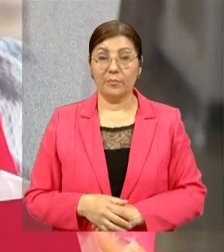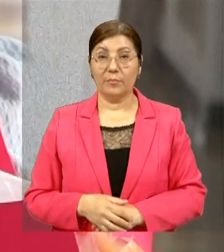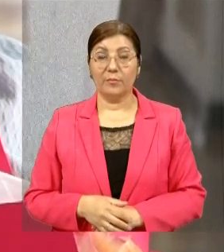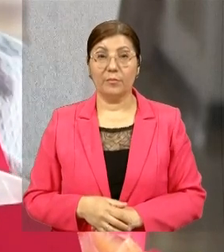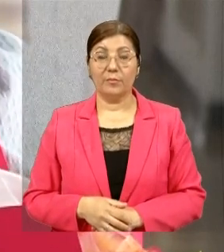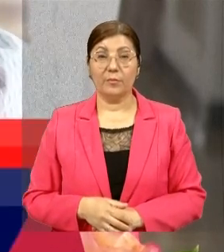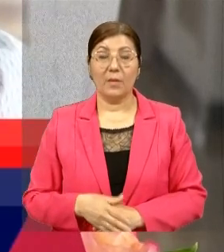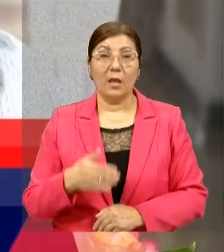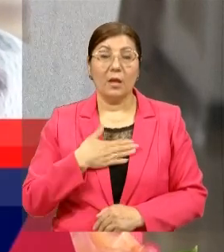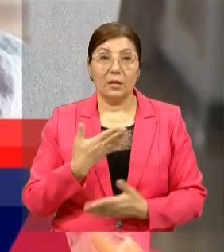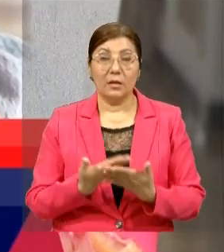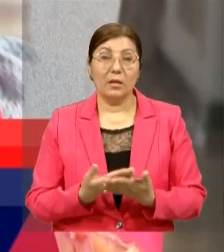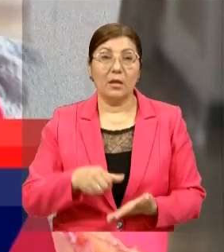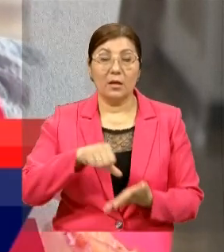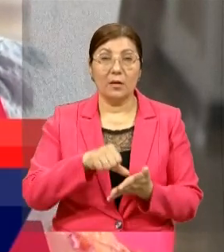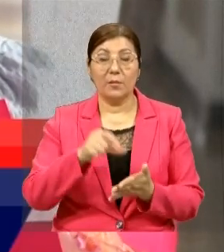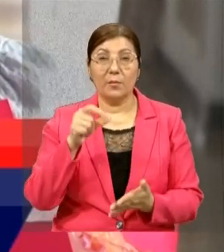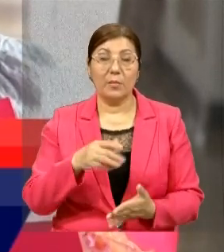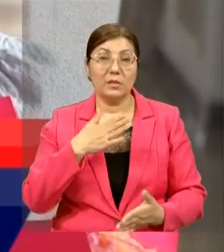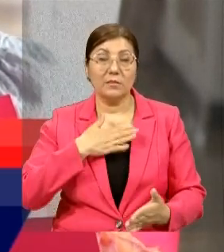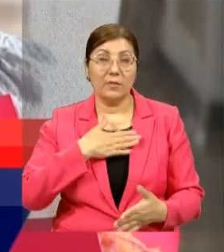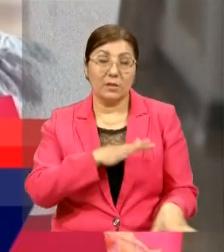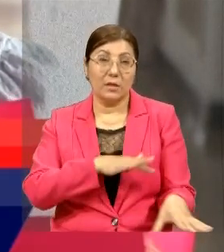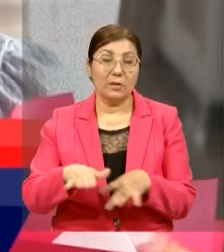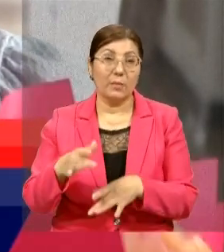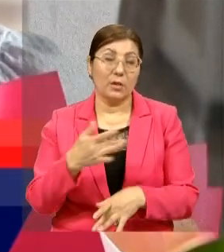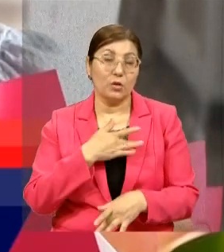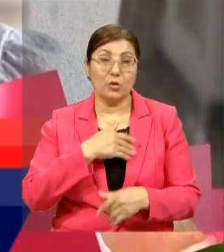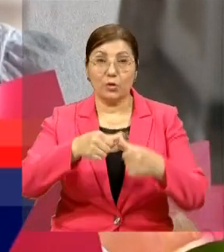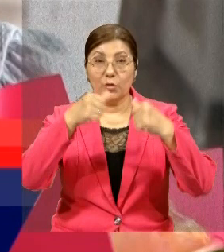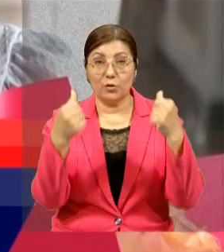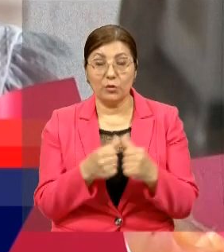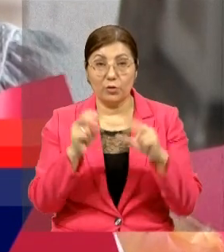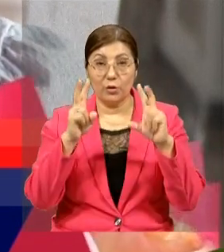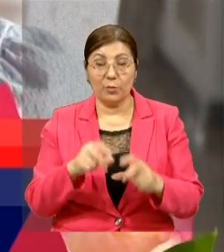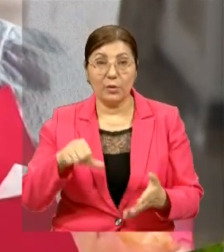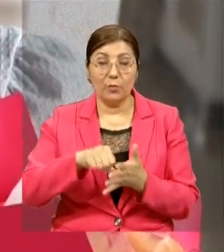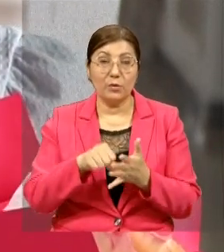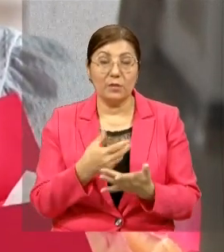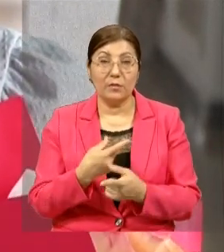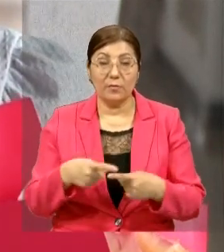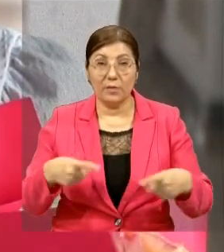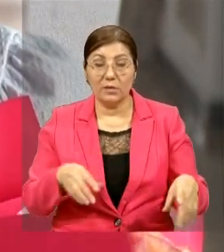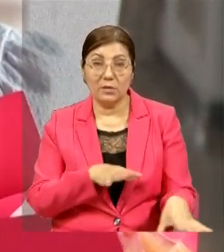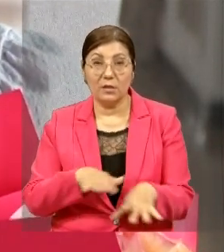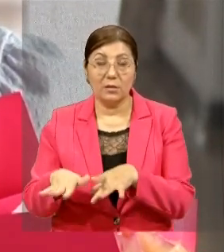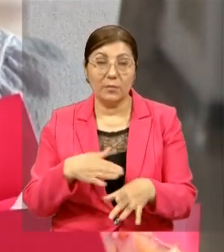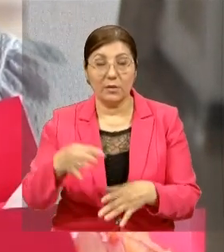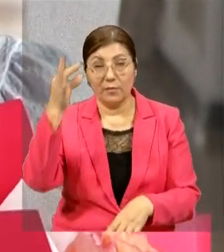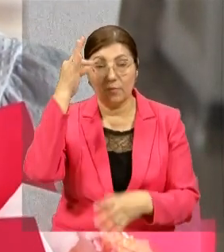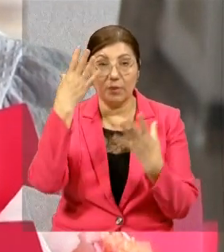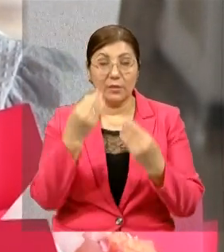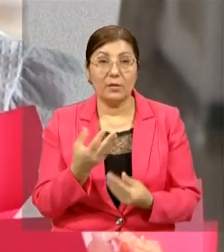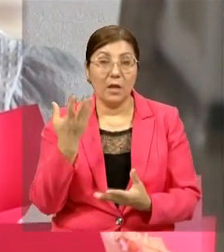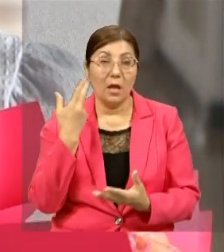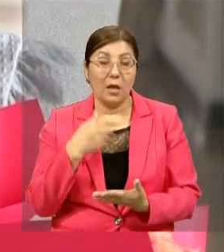сандугаш Я являюсь членом волонтёрского движения участвовали в различных мероприятиях больше всего вспоминают дни когда